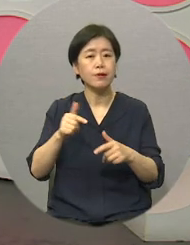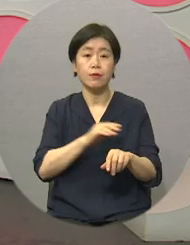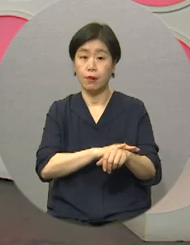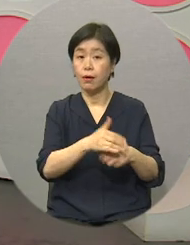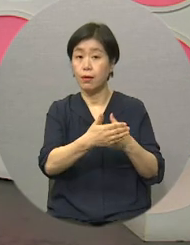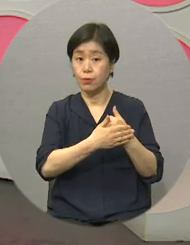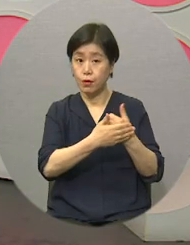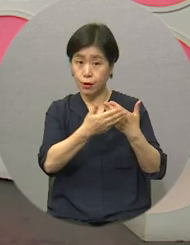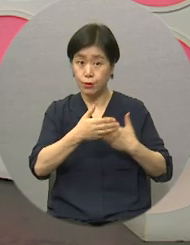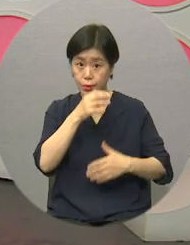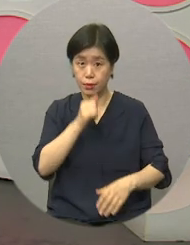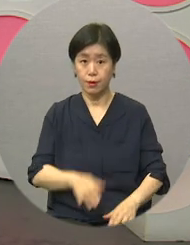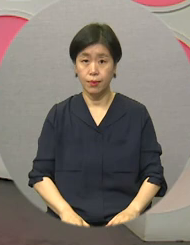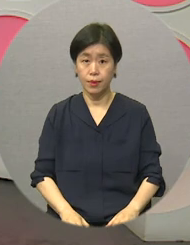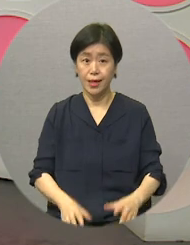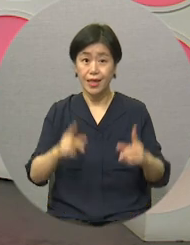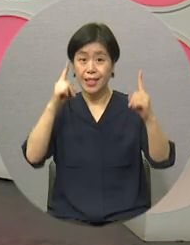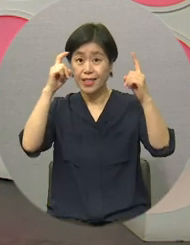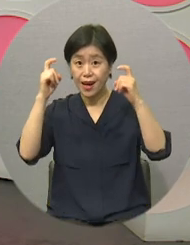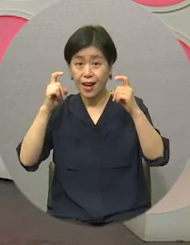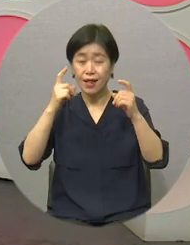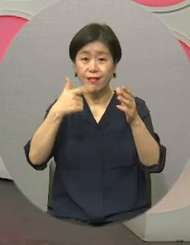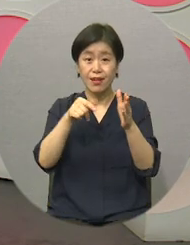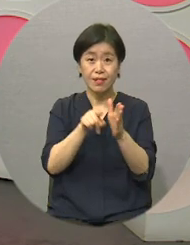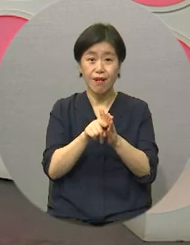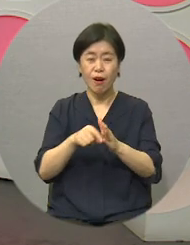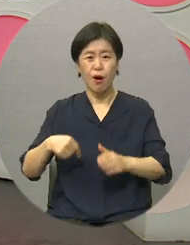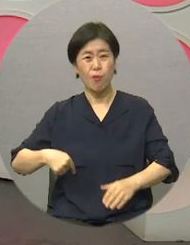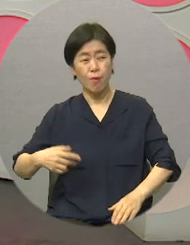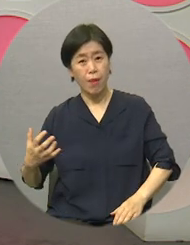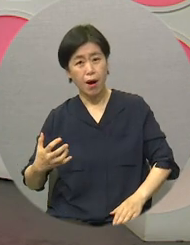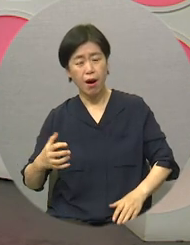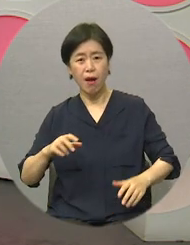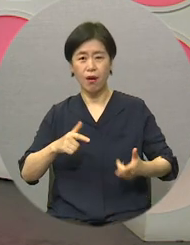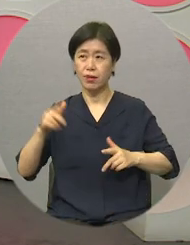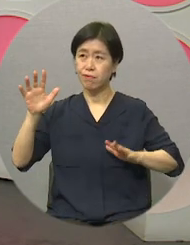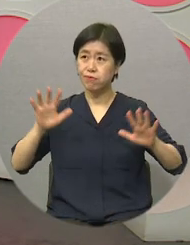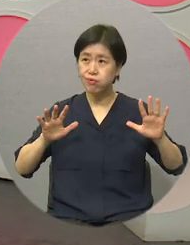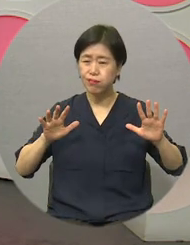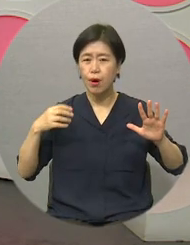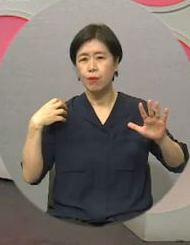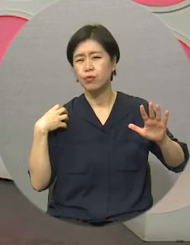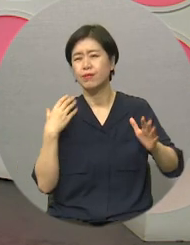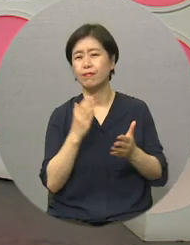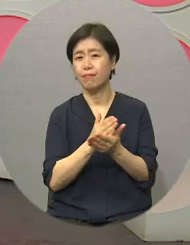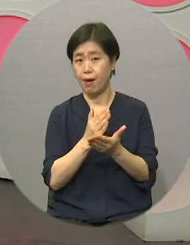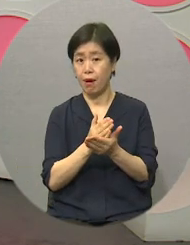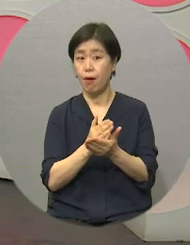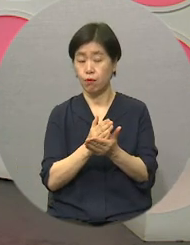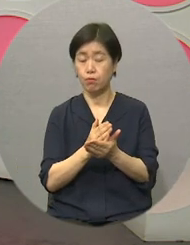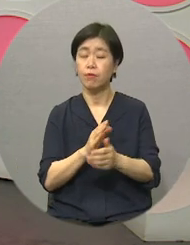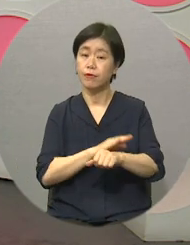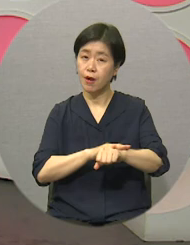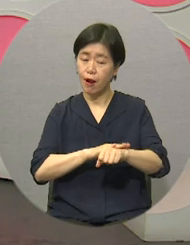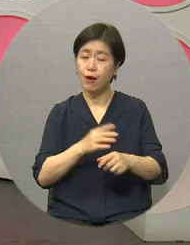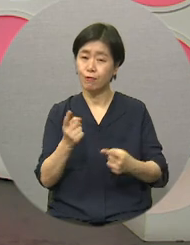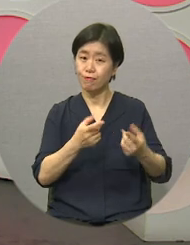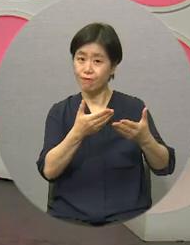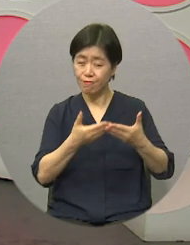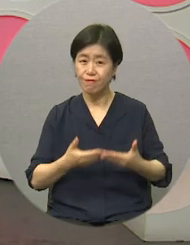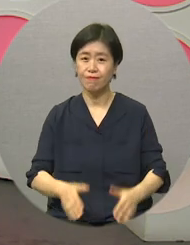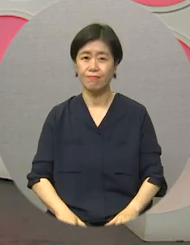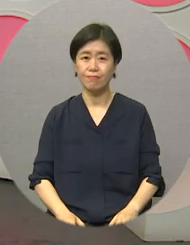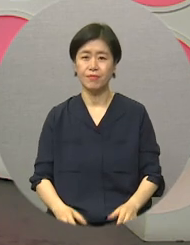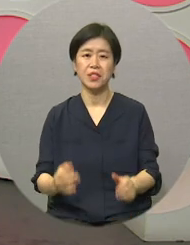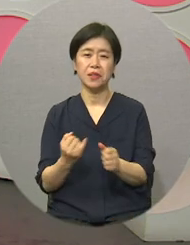할 때도 허리를 꺾는 등 무리한 자세는 피할 수도 있었던 덕분에 저는 결혼식을 무탈하게 맞쳤습니다